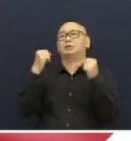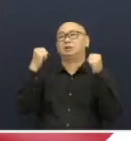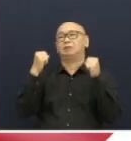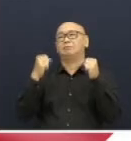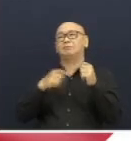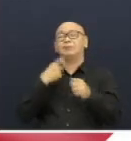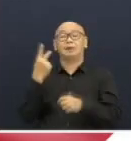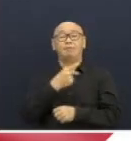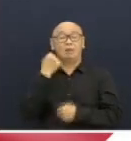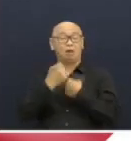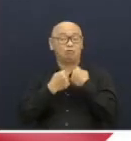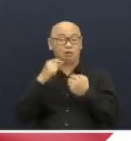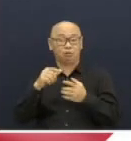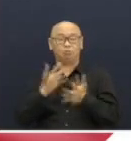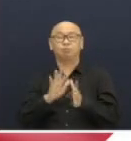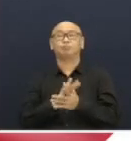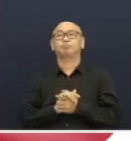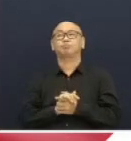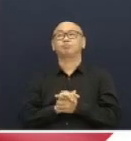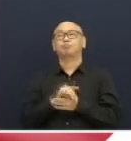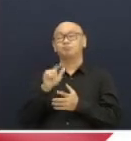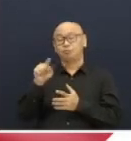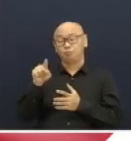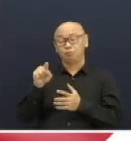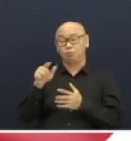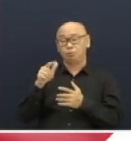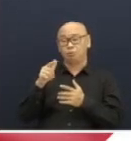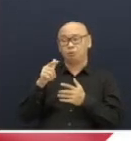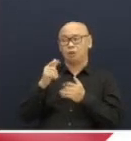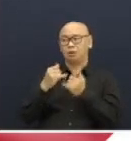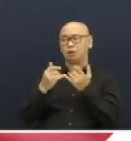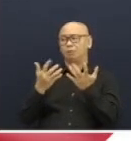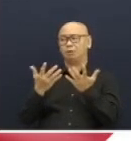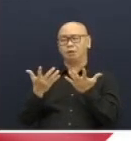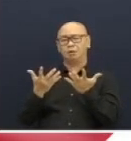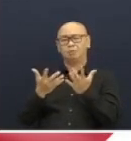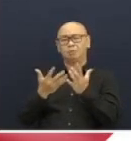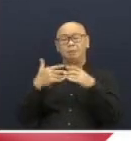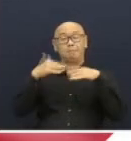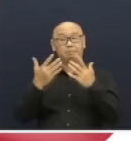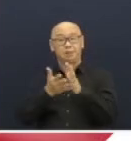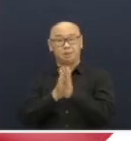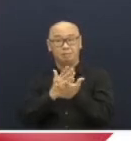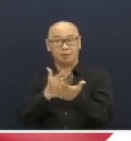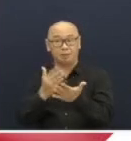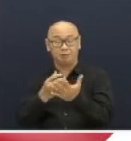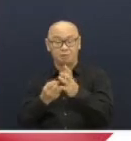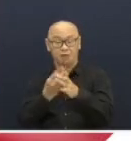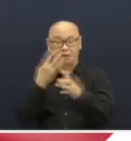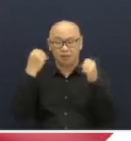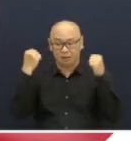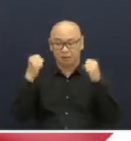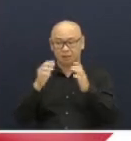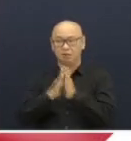itu. Sehingga Bapak-Ibu sekalian, apa yang akan menjadi bagian daripada pengembangan kesehatan dan